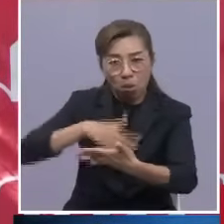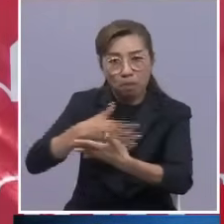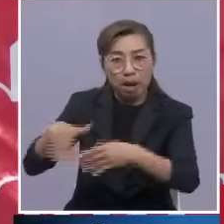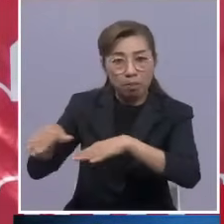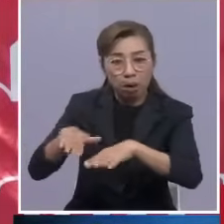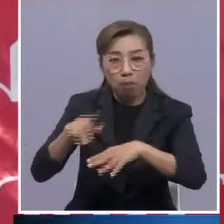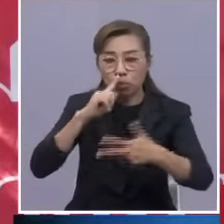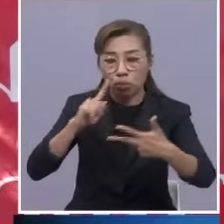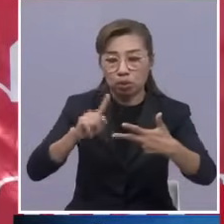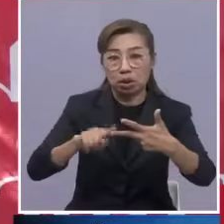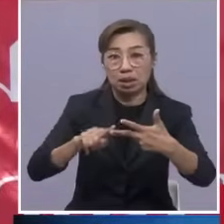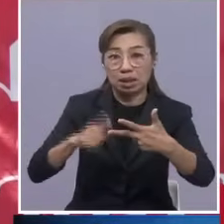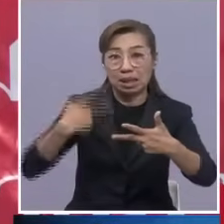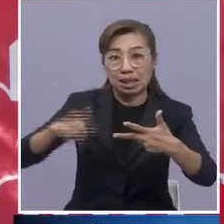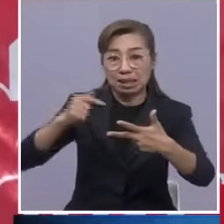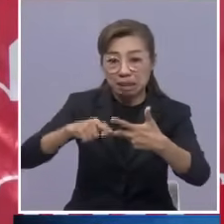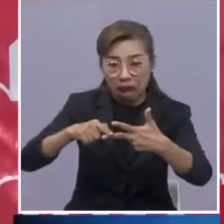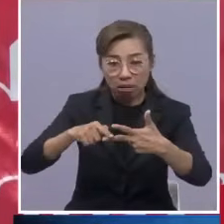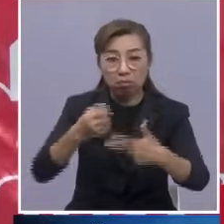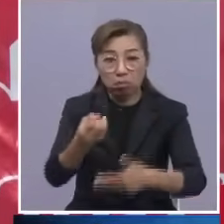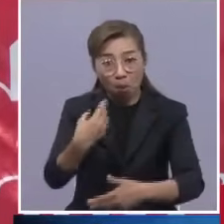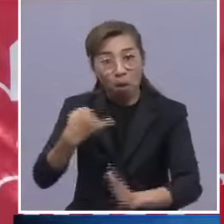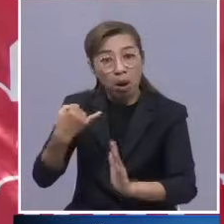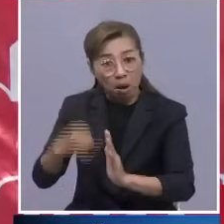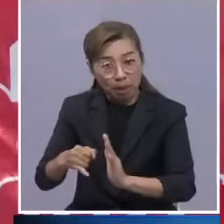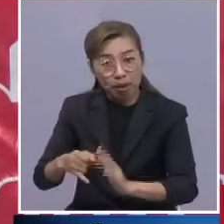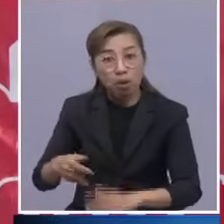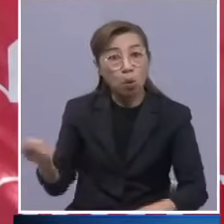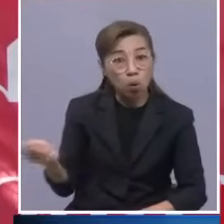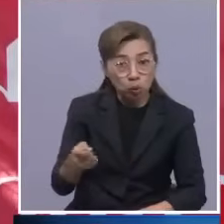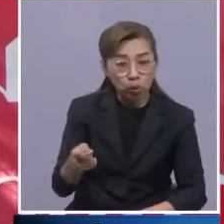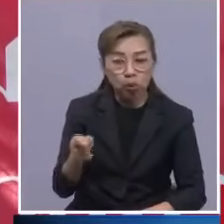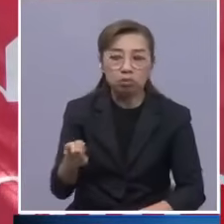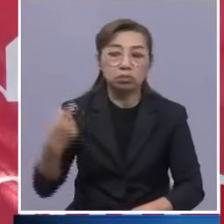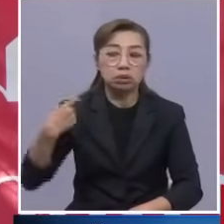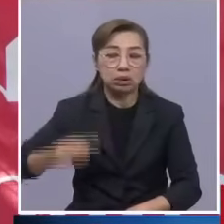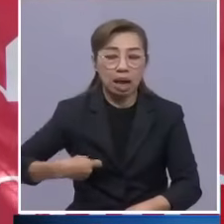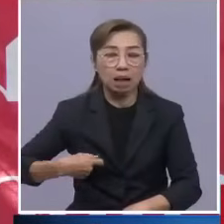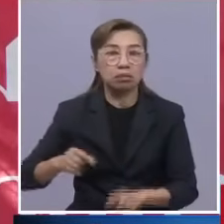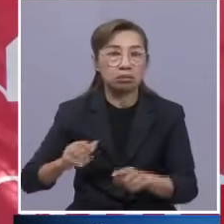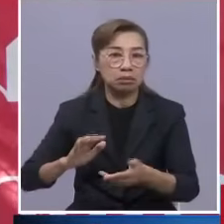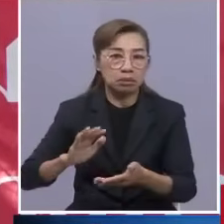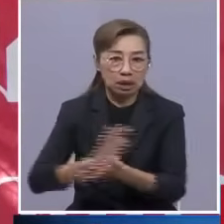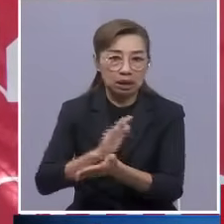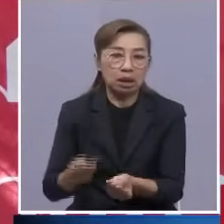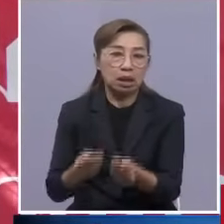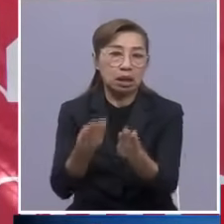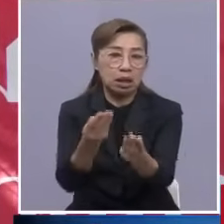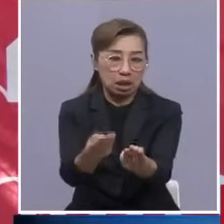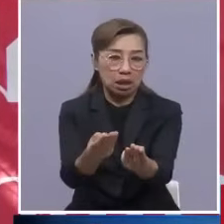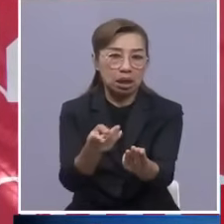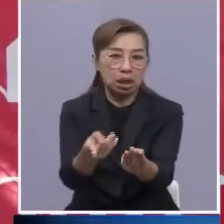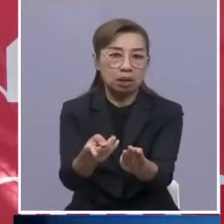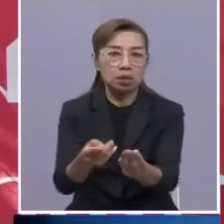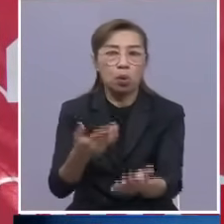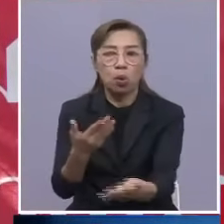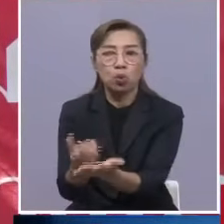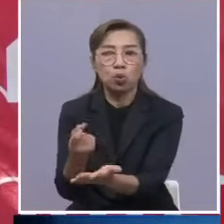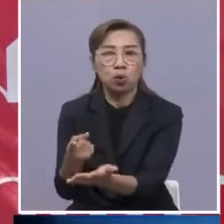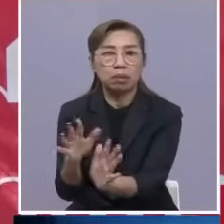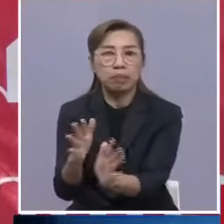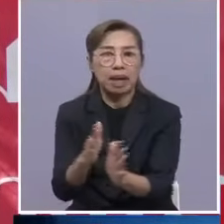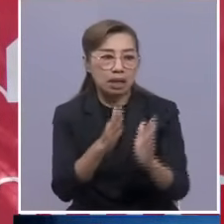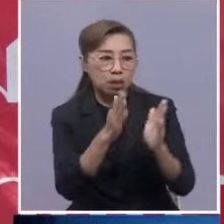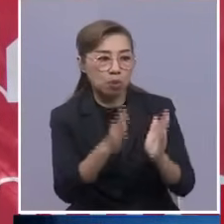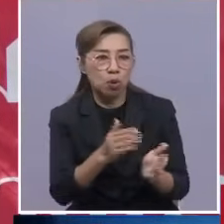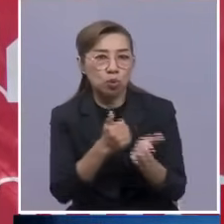แล้วหากศาลลงโทษนะครับก็เตรียมที่จะประกันครับแล้วก็เตรียมนายประกันเอาไว้เพราะว่าไม่มีเงินสดอะไรมากมายซึ่งลุงพลบ